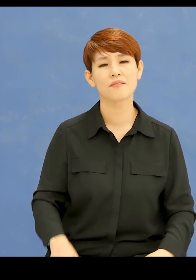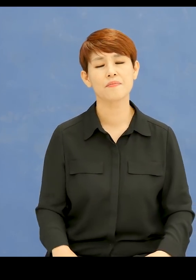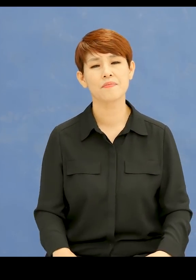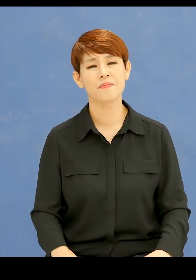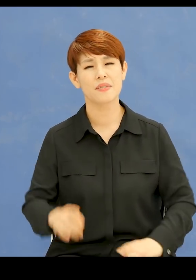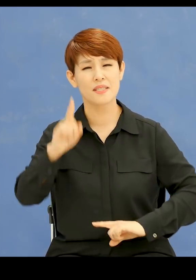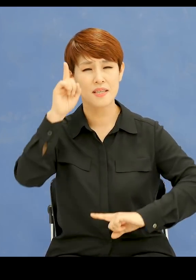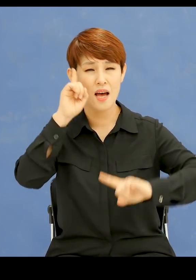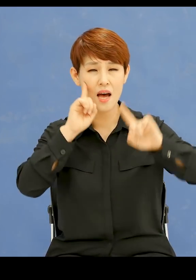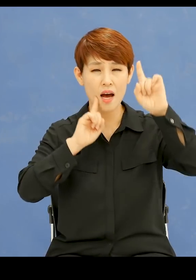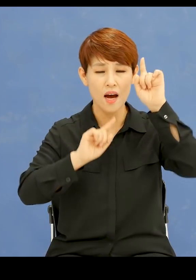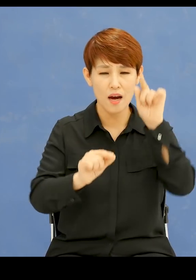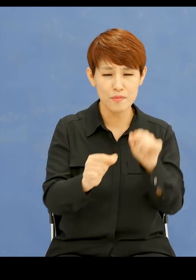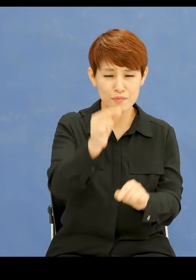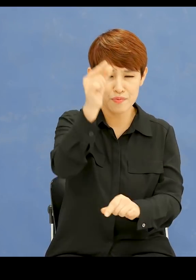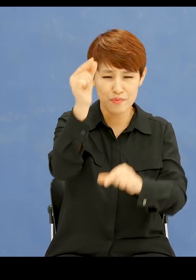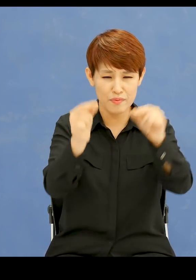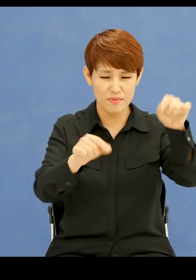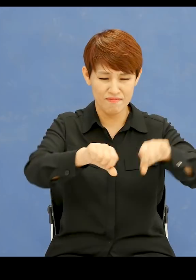상한 갈 때 꺾지